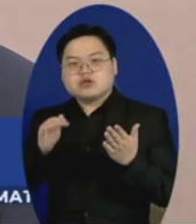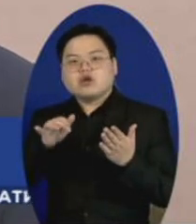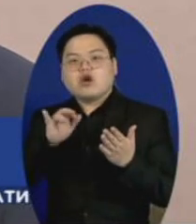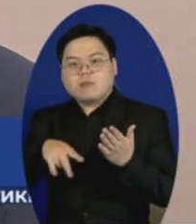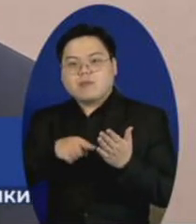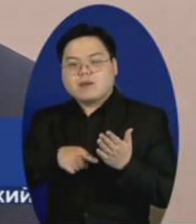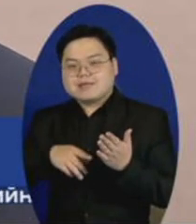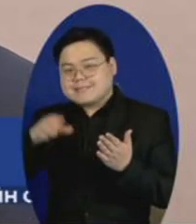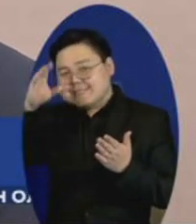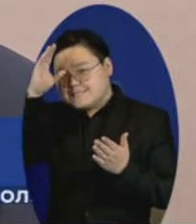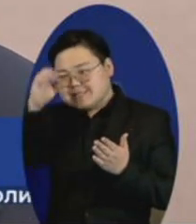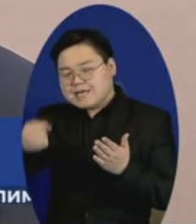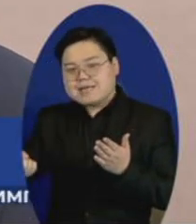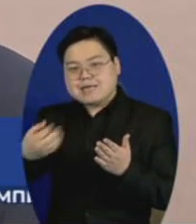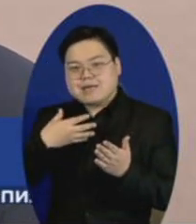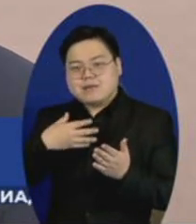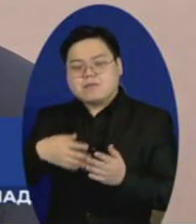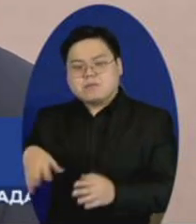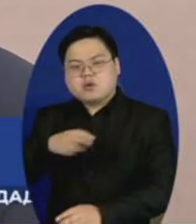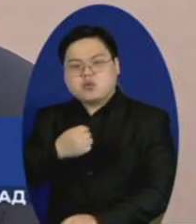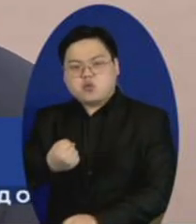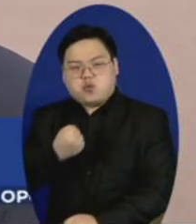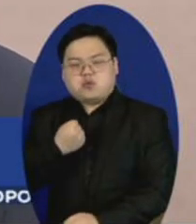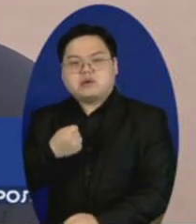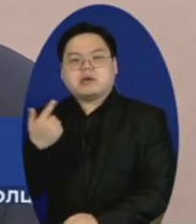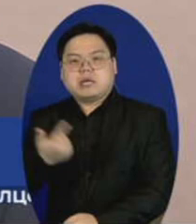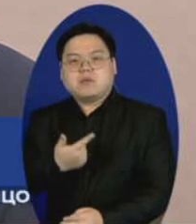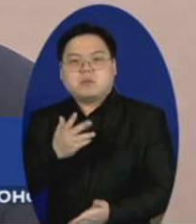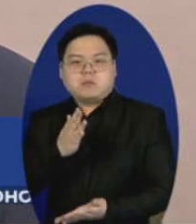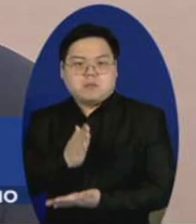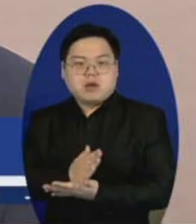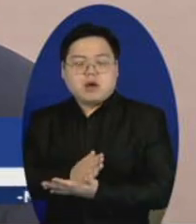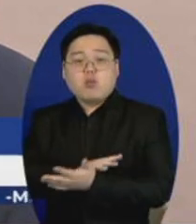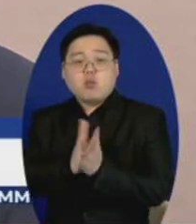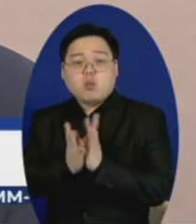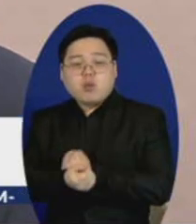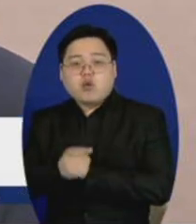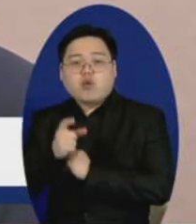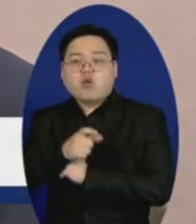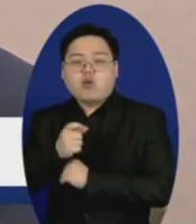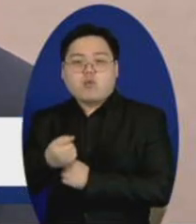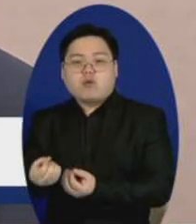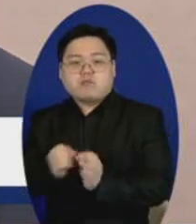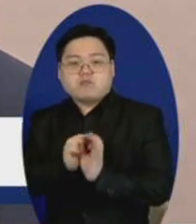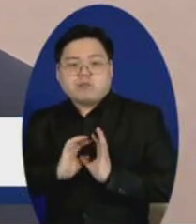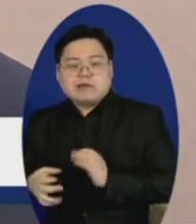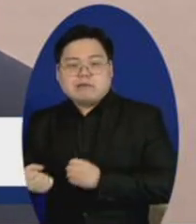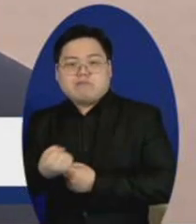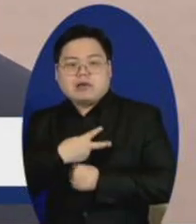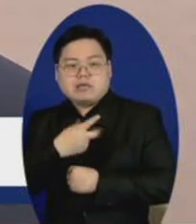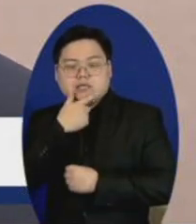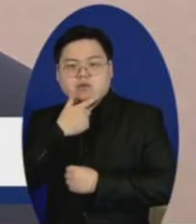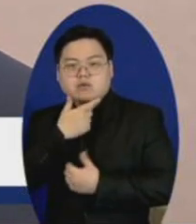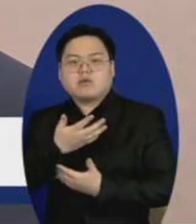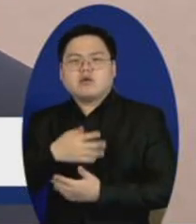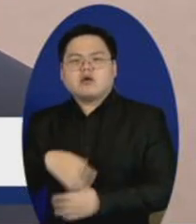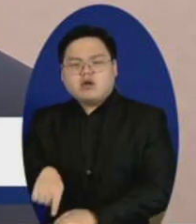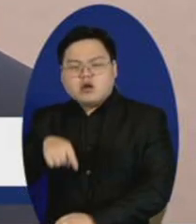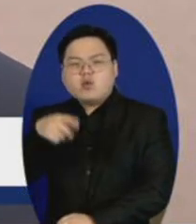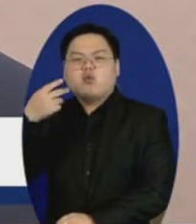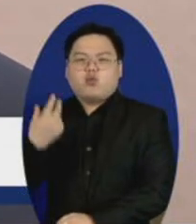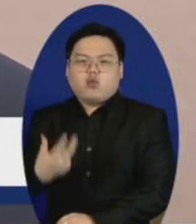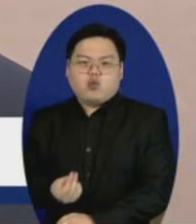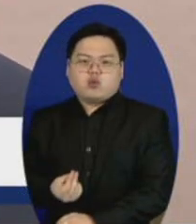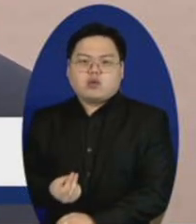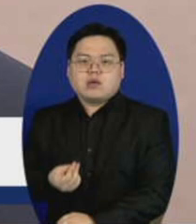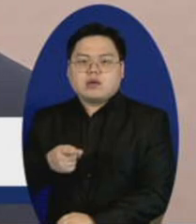хэлсэн байлээ. Та нар их хүчтэй юм байна. Тэгвэл ард түмнийг ялдтыл чадахгүй шүү гэж. Энэ үнэн байхгүй. А энэ цааталтай